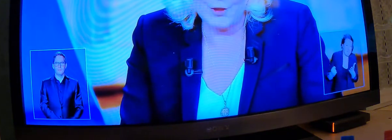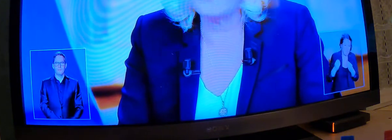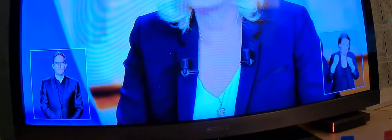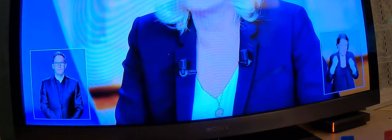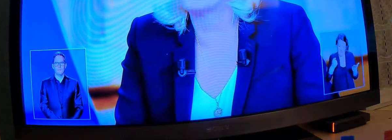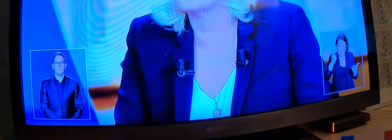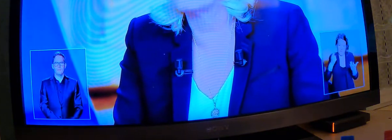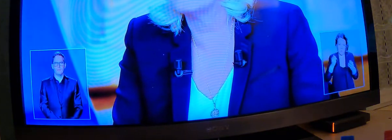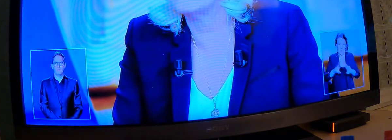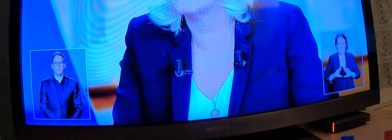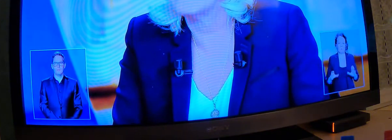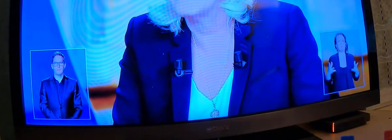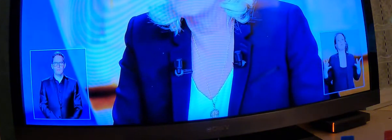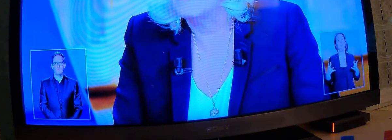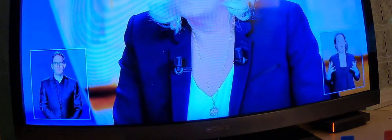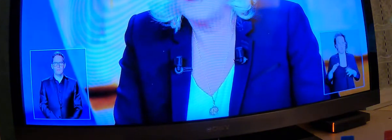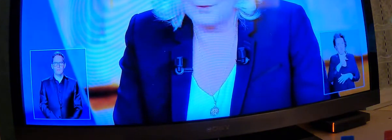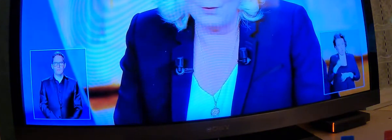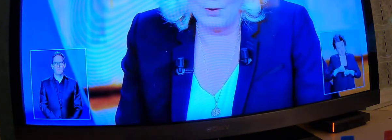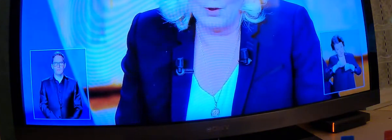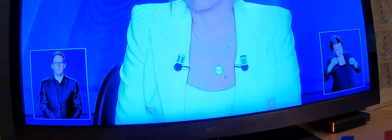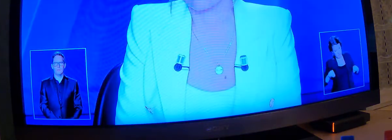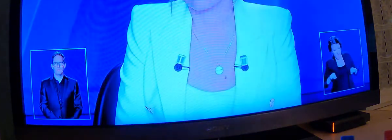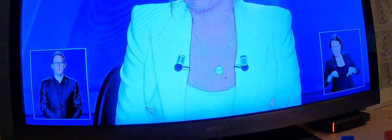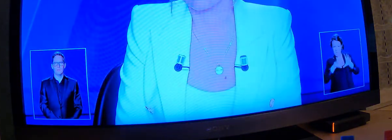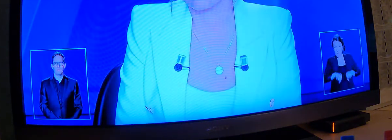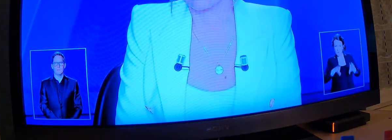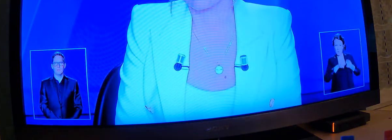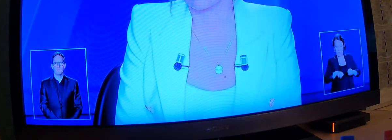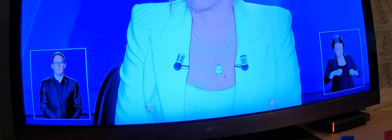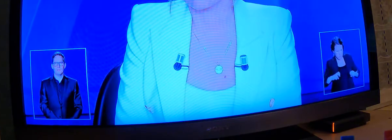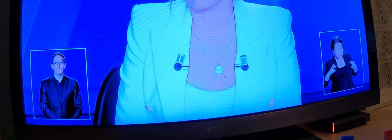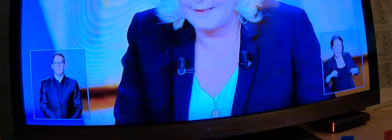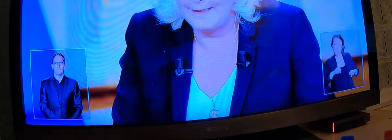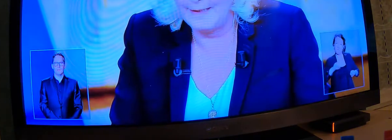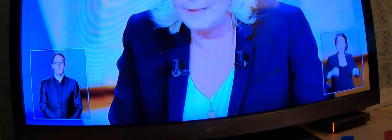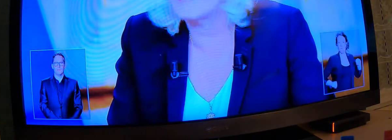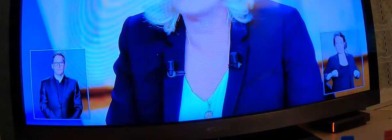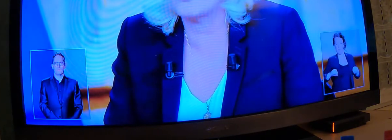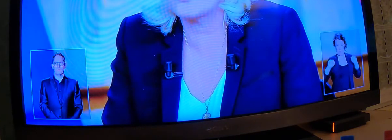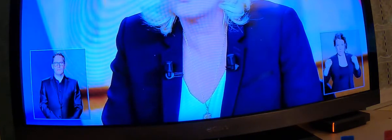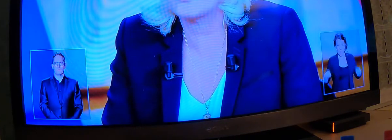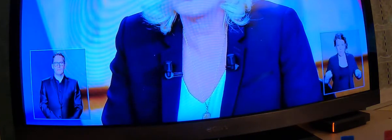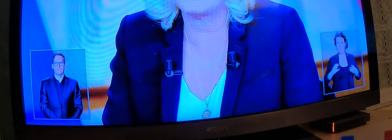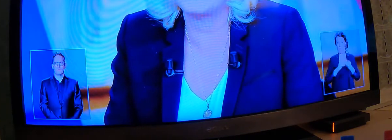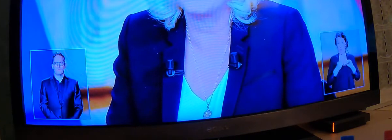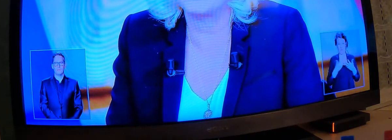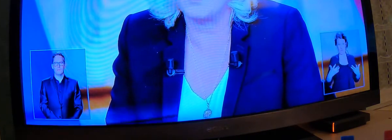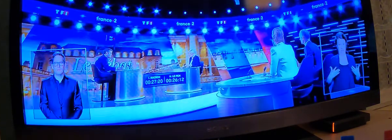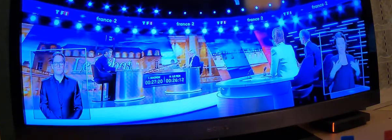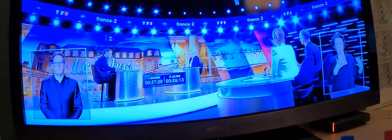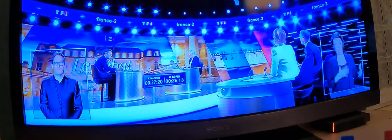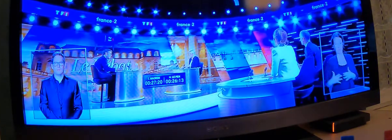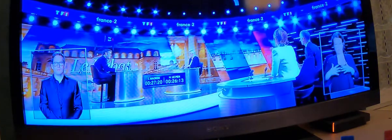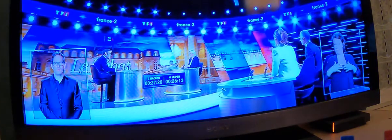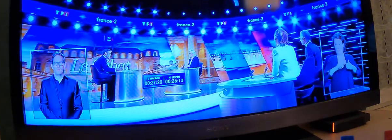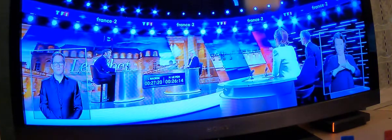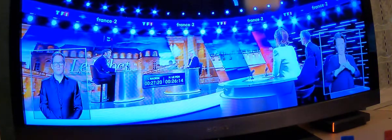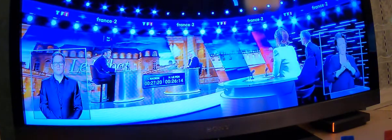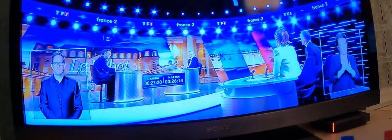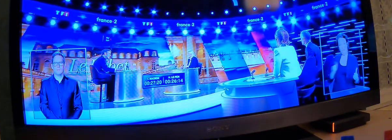le chiffre de la productivité. Parce que, en l'occurrence, le chiffre de la productivité, il décroche totalement, M.